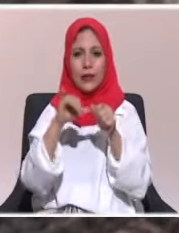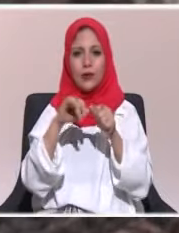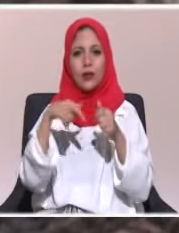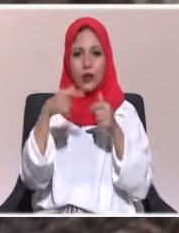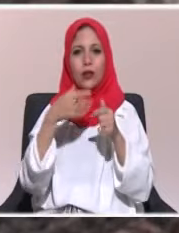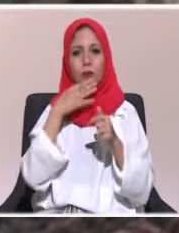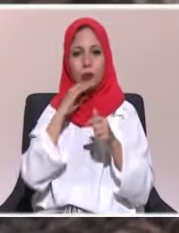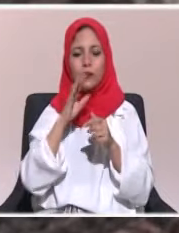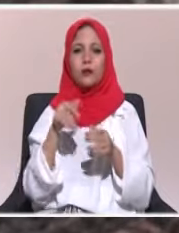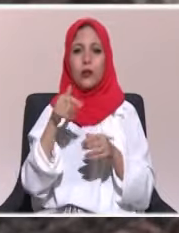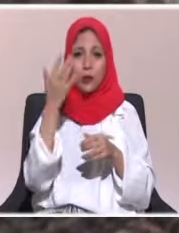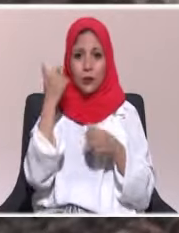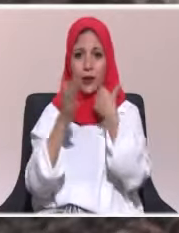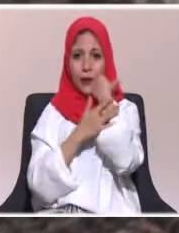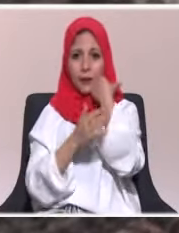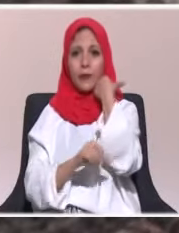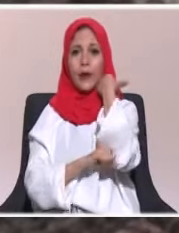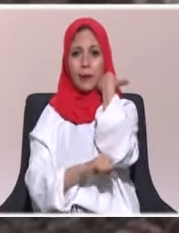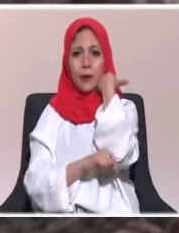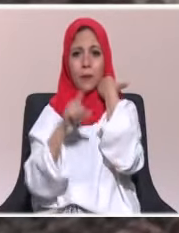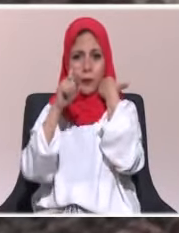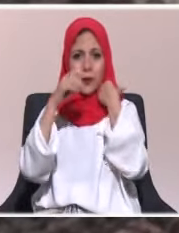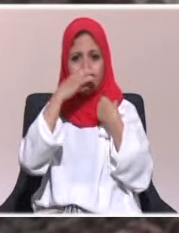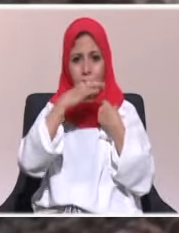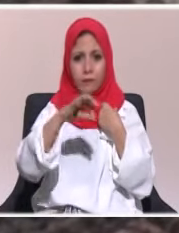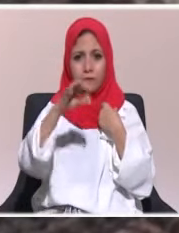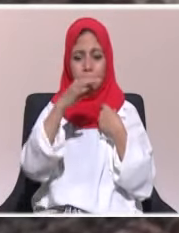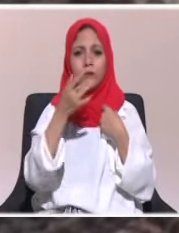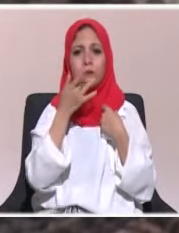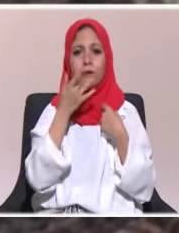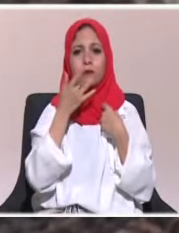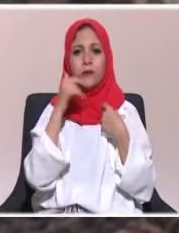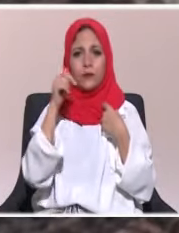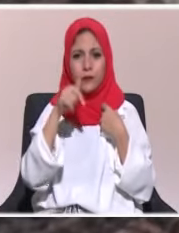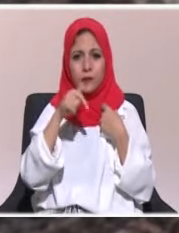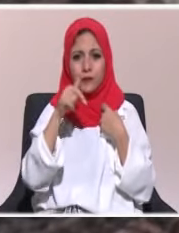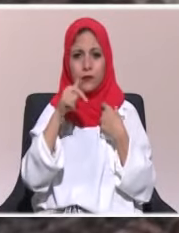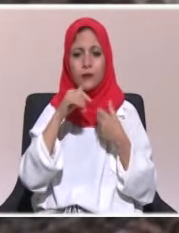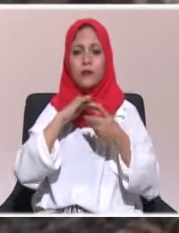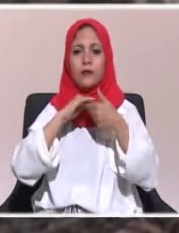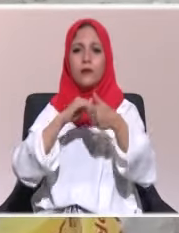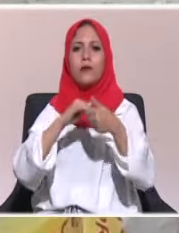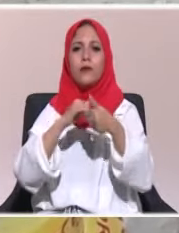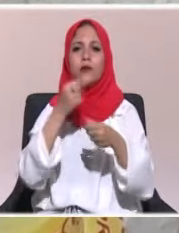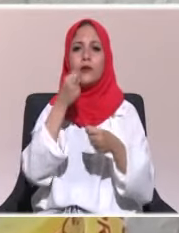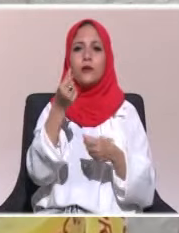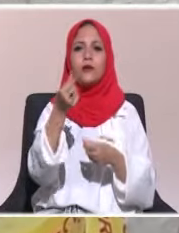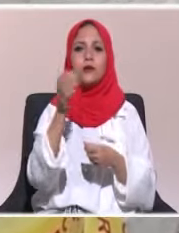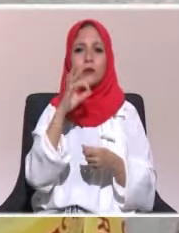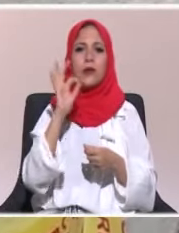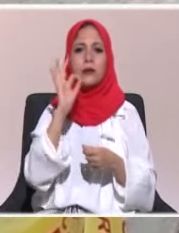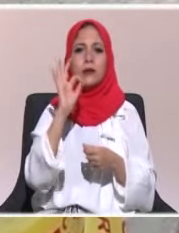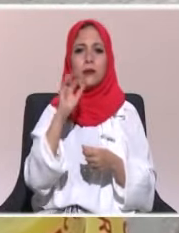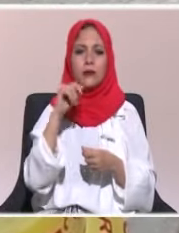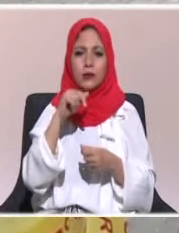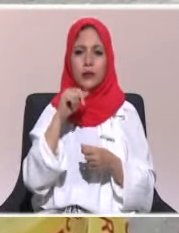طول. الصرف الصحي لما اشتغل بقينا كويسين، كنا بندور على الجرار بقى ياخد في المقطورة 50 جنيه. حياة